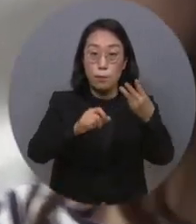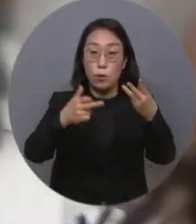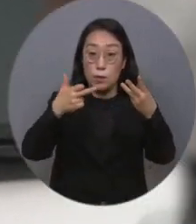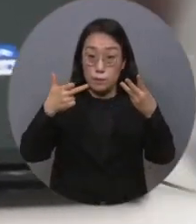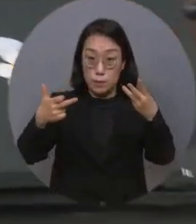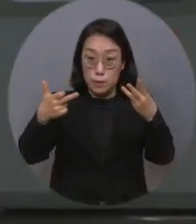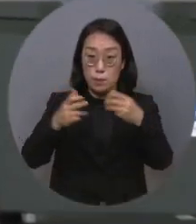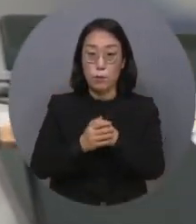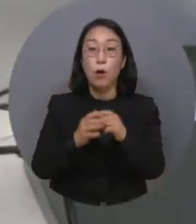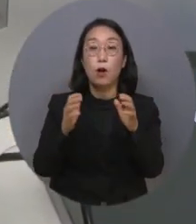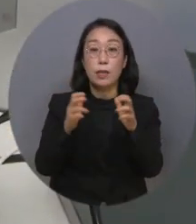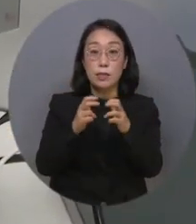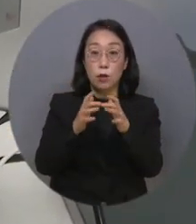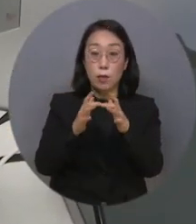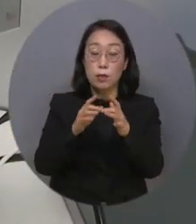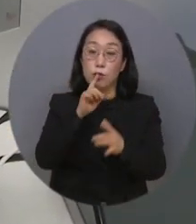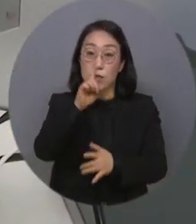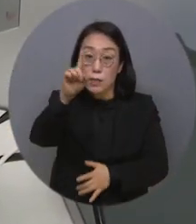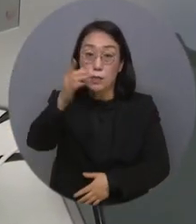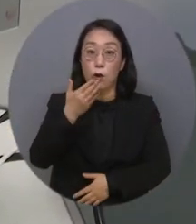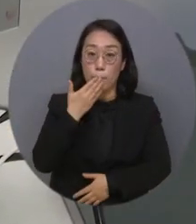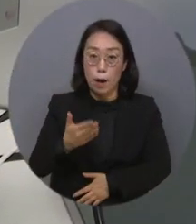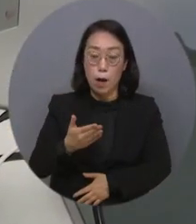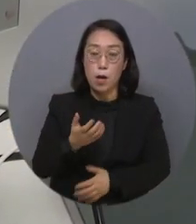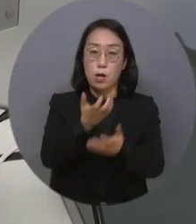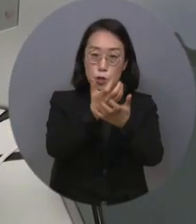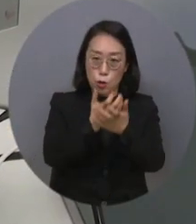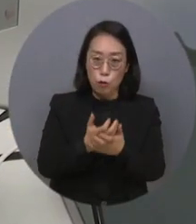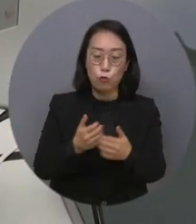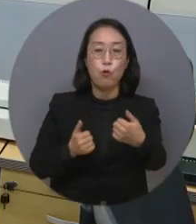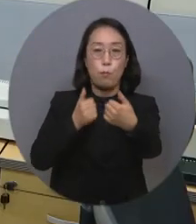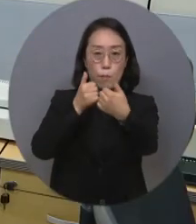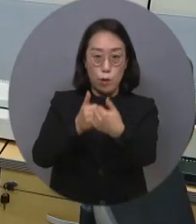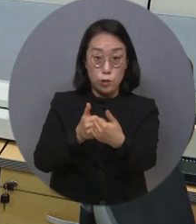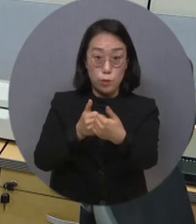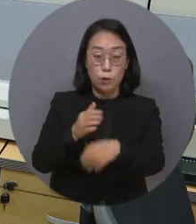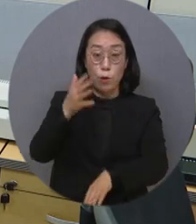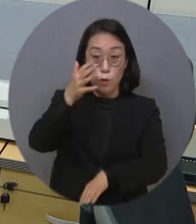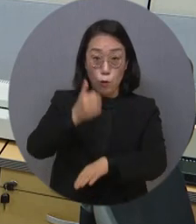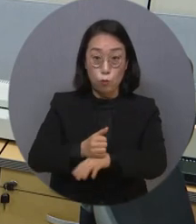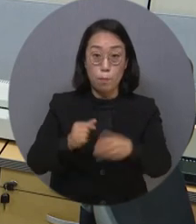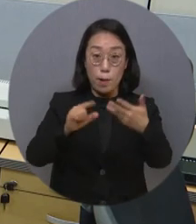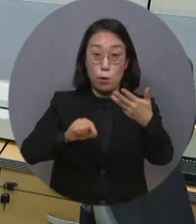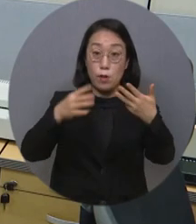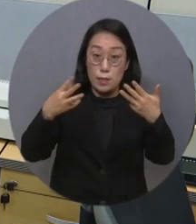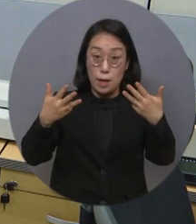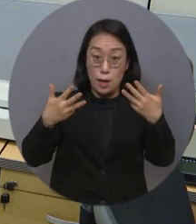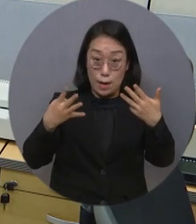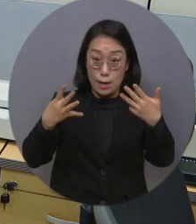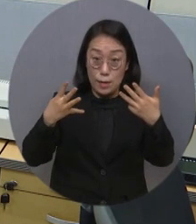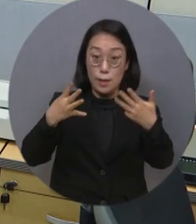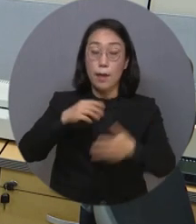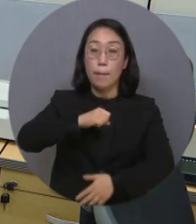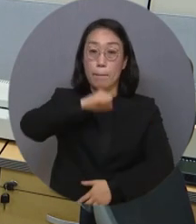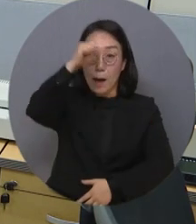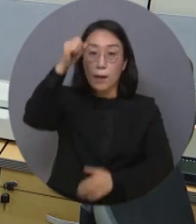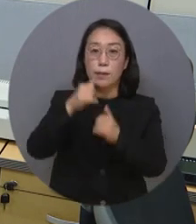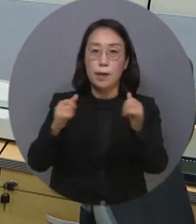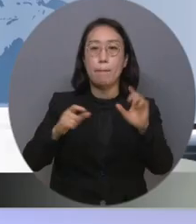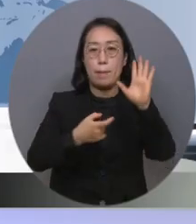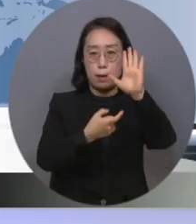23일 온라인으로 접수해야 하며 서류 전형과 면접 시험을 거쳐 오는 8월 4일 최종 합격자를 발표할